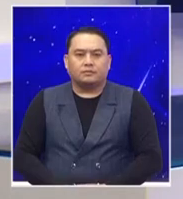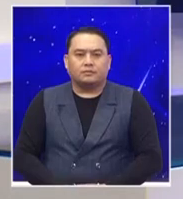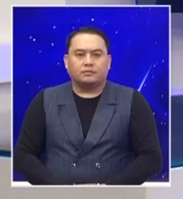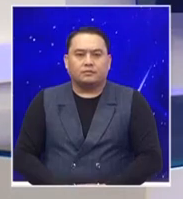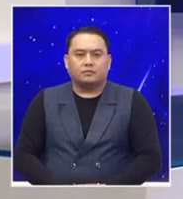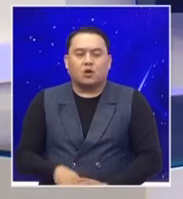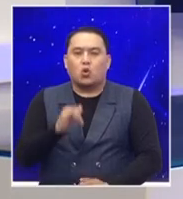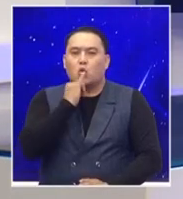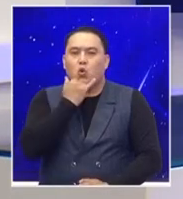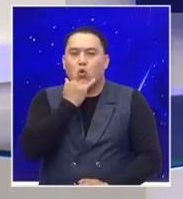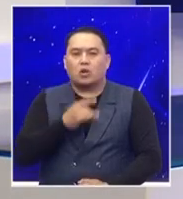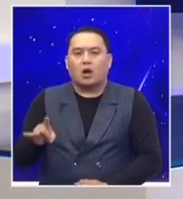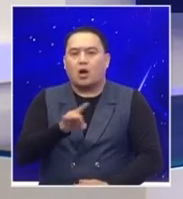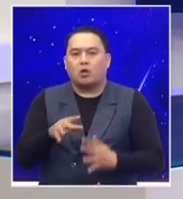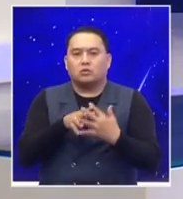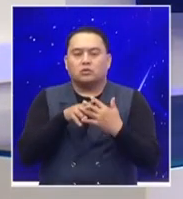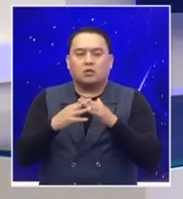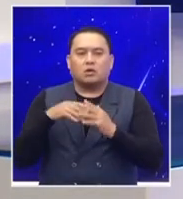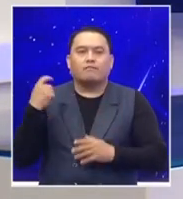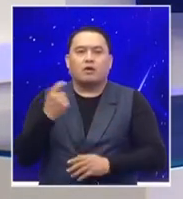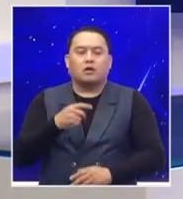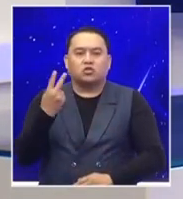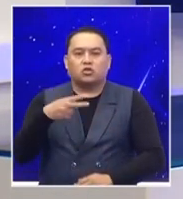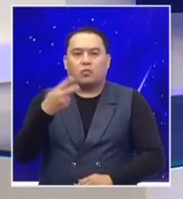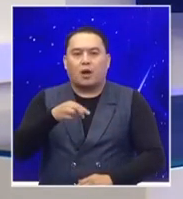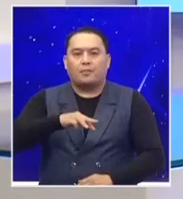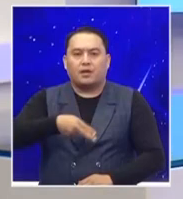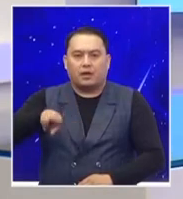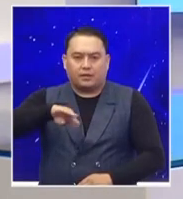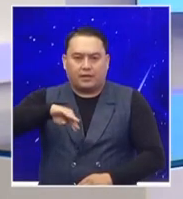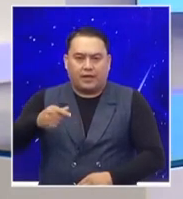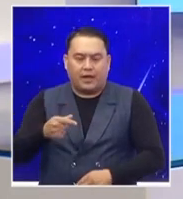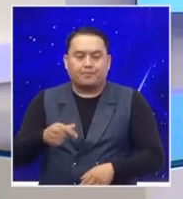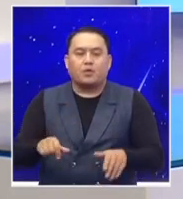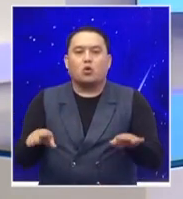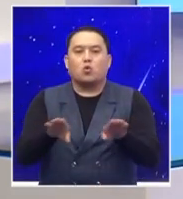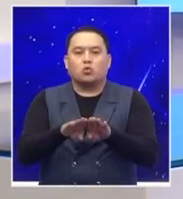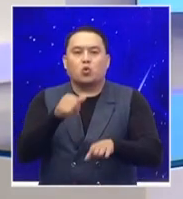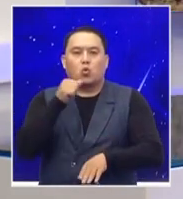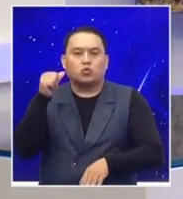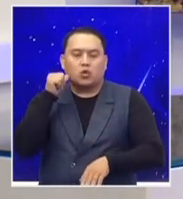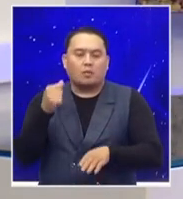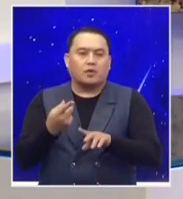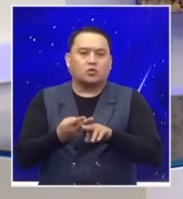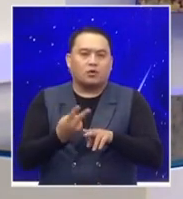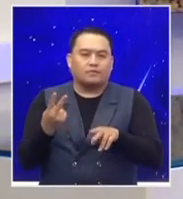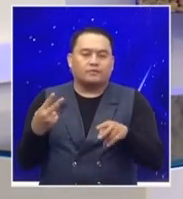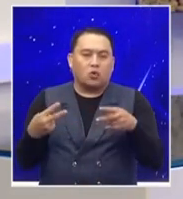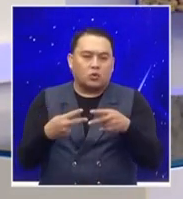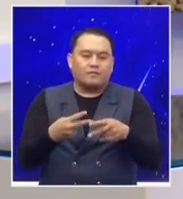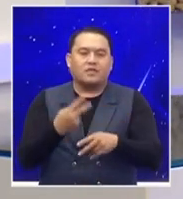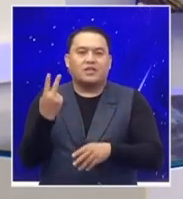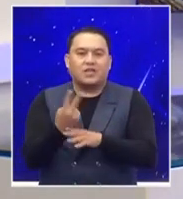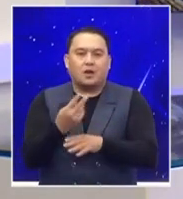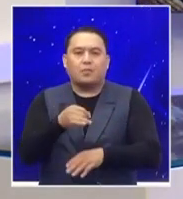Биыл Юрғауданында аграрлық сектор табысы 20 миллиард теңгеден асады. Өткен жылмен салыстырғанда 2 миллиард артық. Яғни қарадалалық